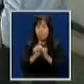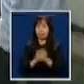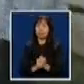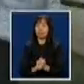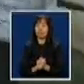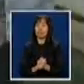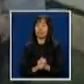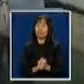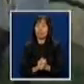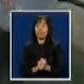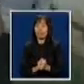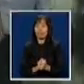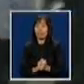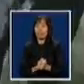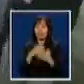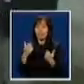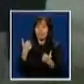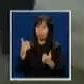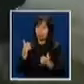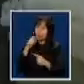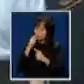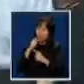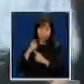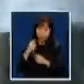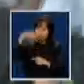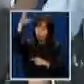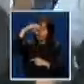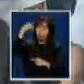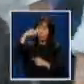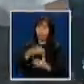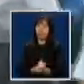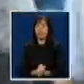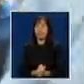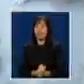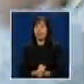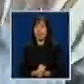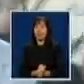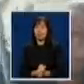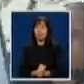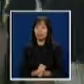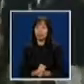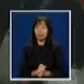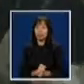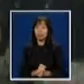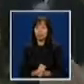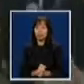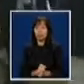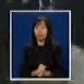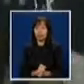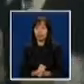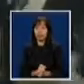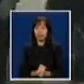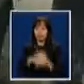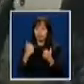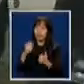ย ให้สัมภาษณ์คุณทีเดียวฝนตกเลย นี่วันนี้เรามาสัมภาษณ์น